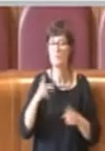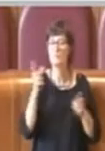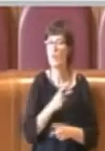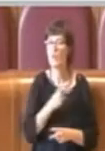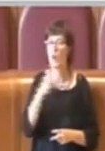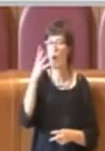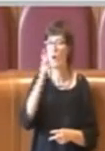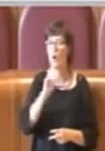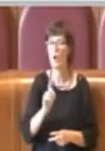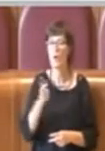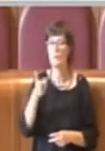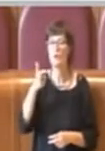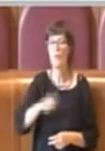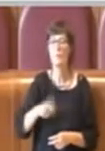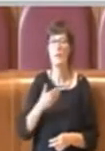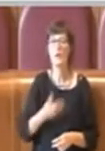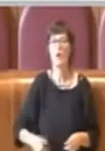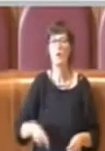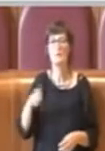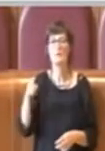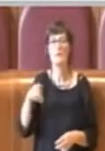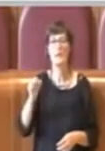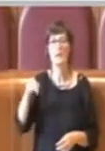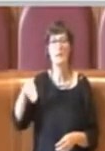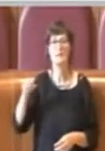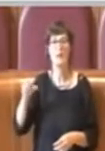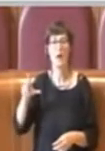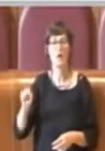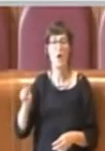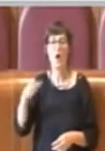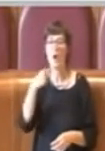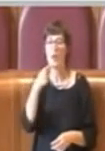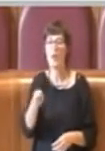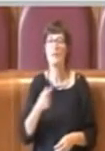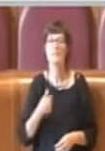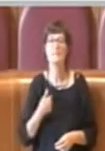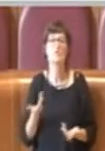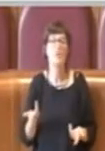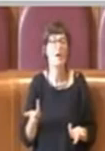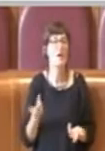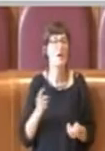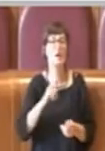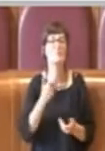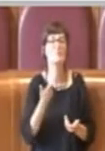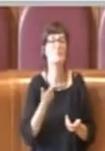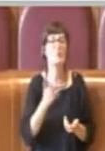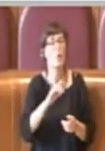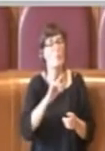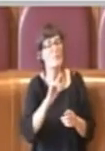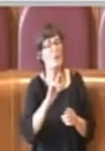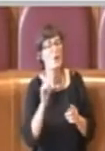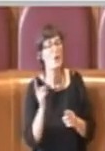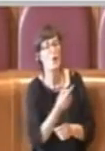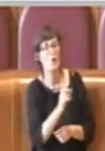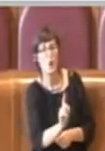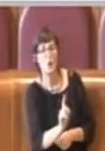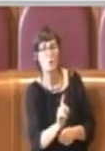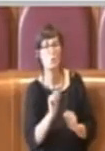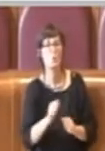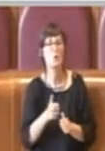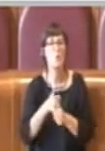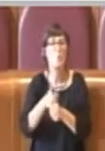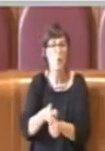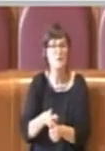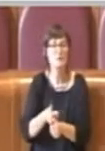Zannola quando afferma che la seduta non può essere seguita da tutti in quanto non è accessibile. Sappiamo bene che